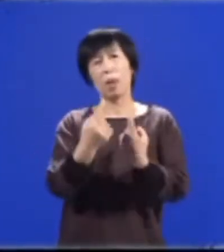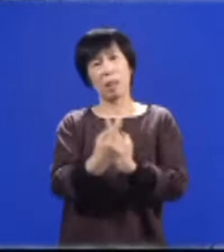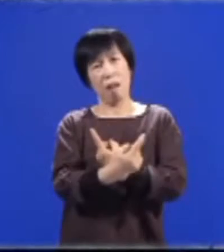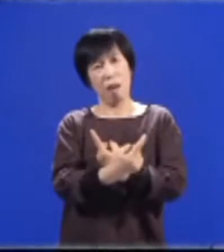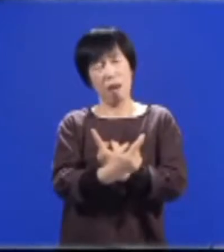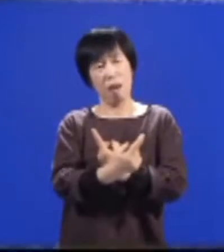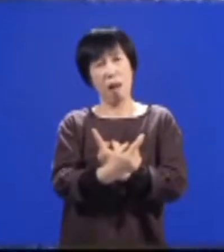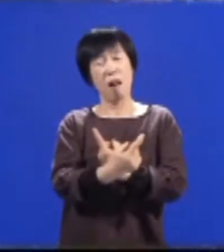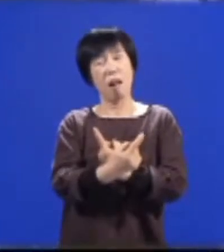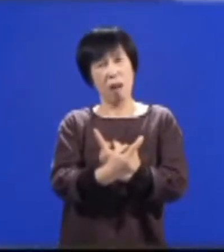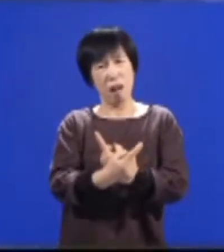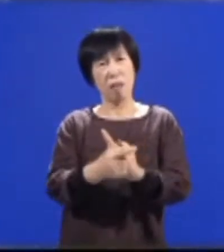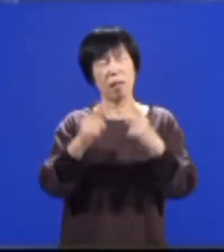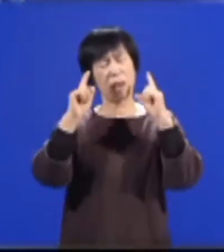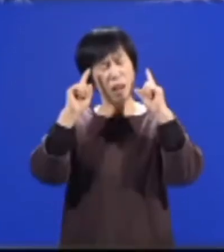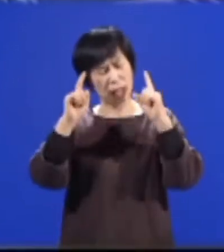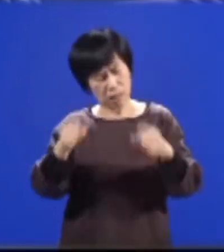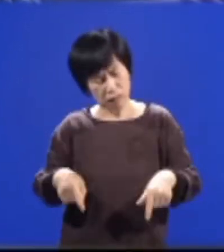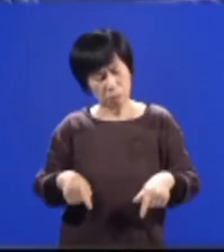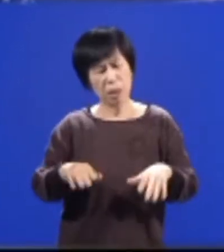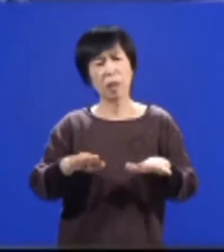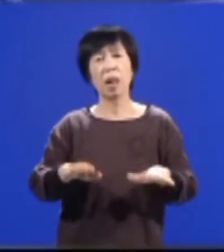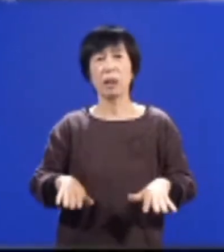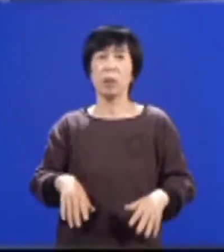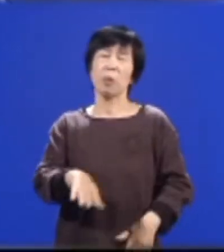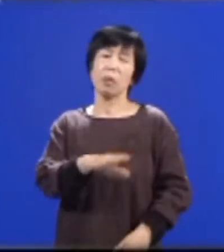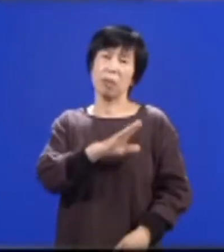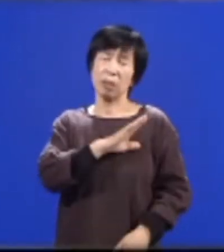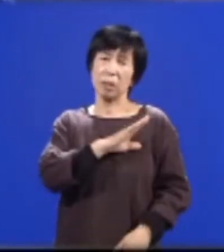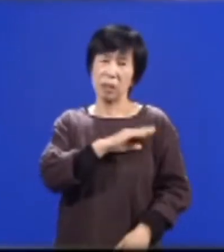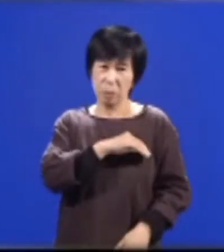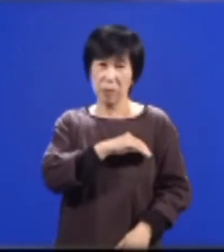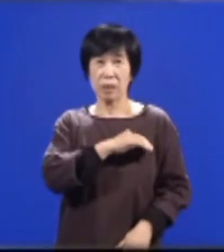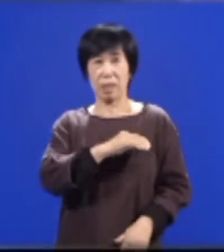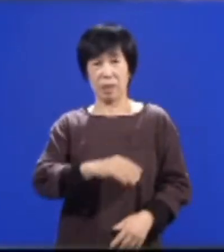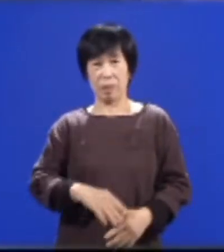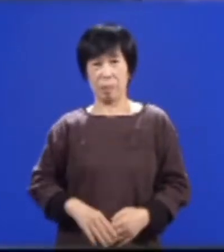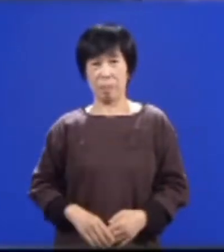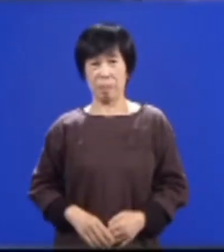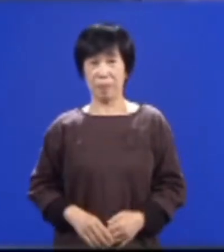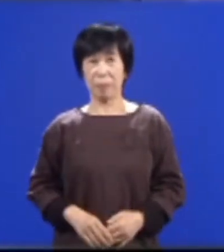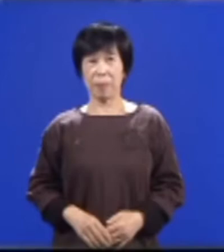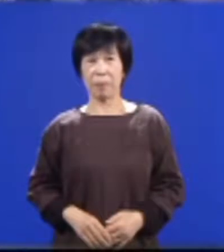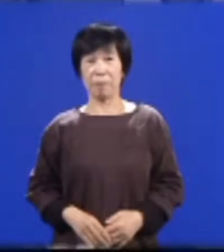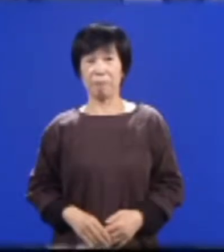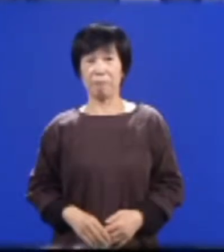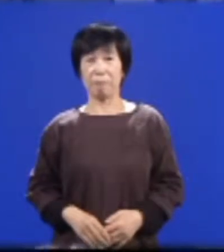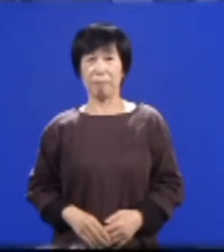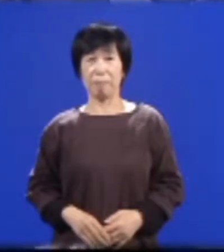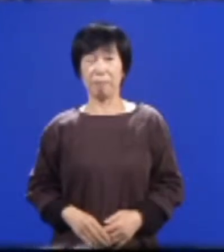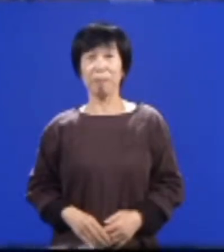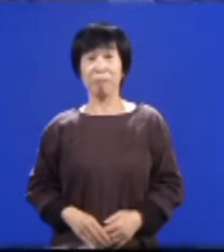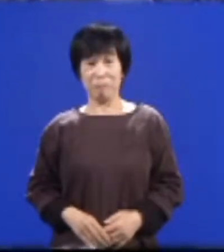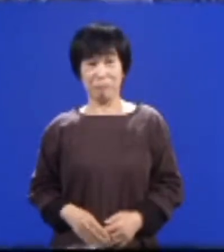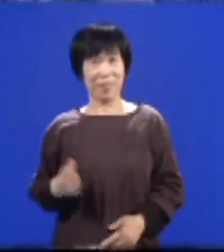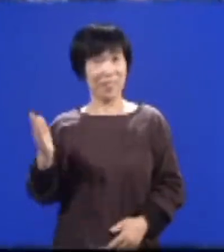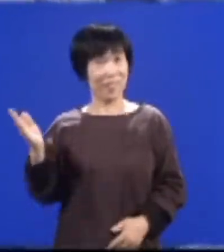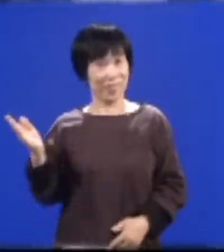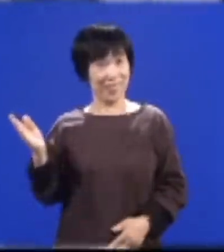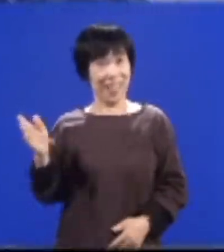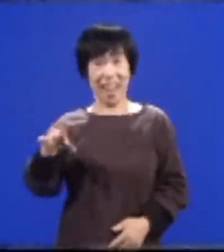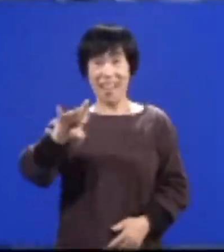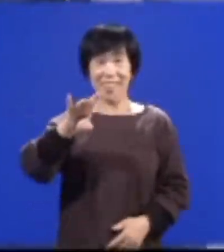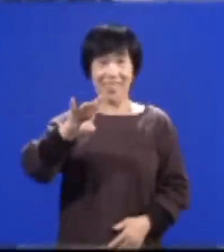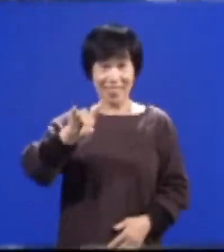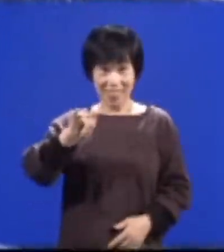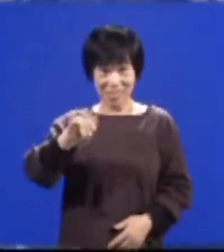んで少し寂しくなりましたが、かつては大変にぎやかでした。また狐の